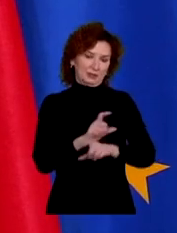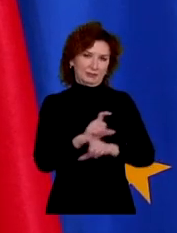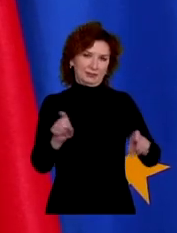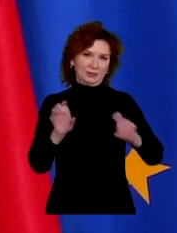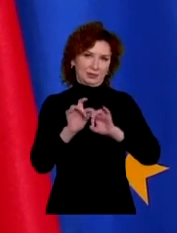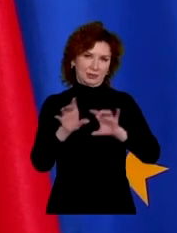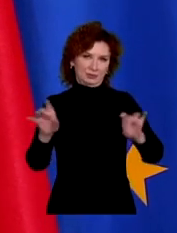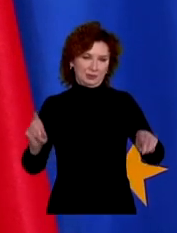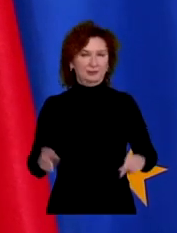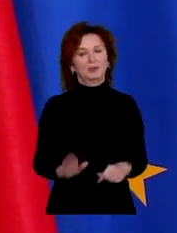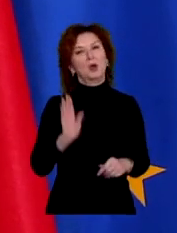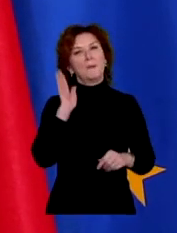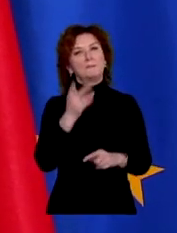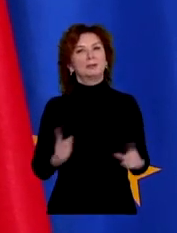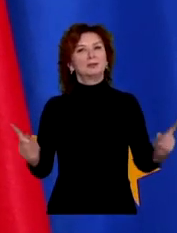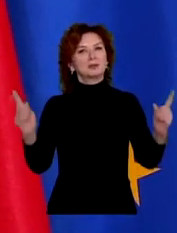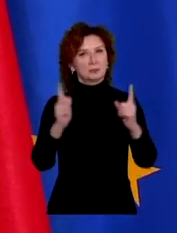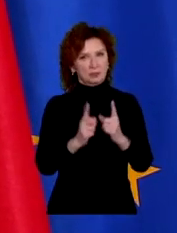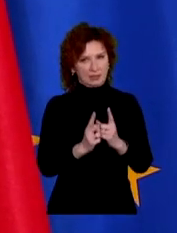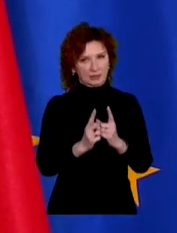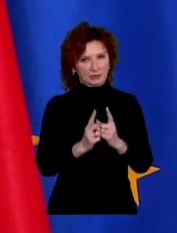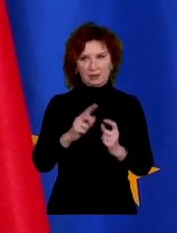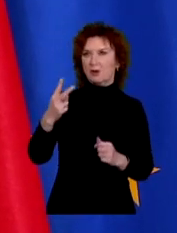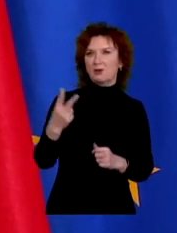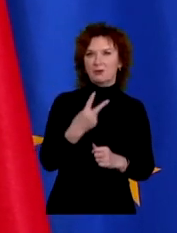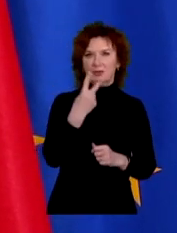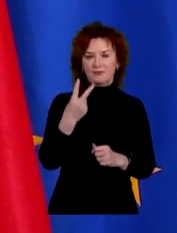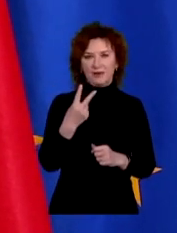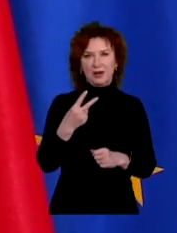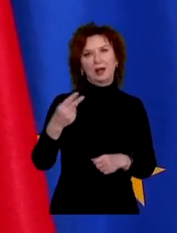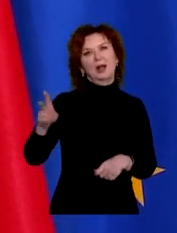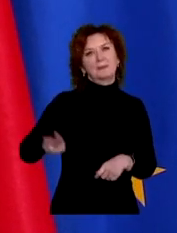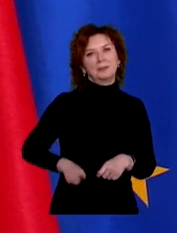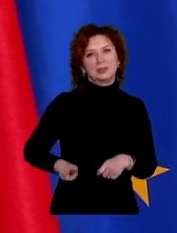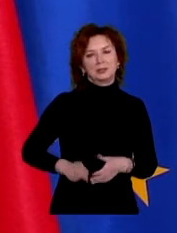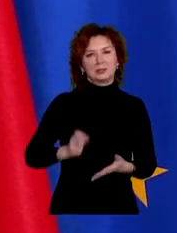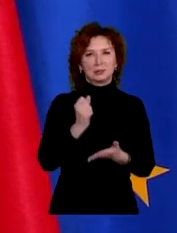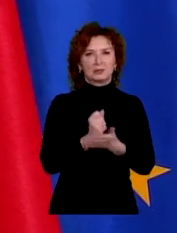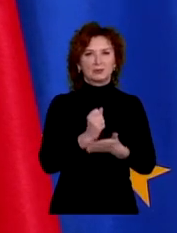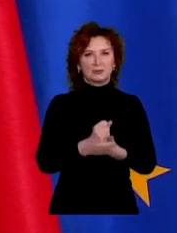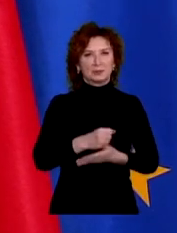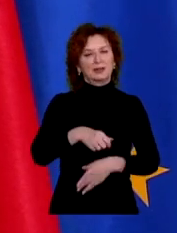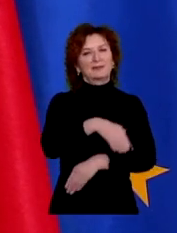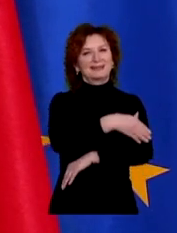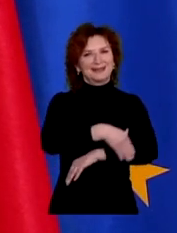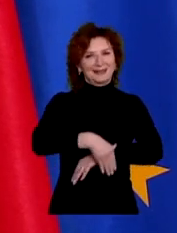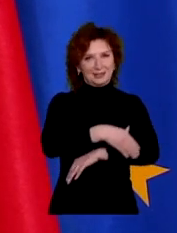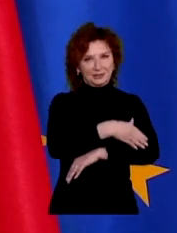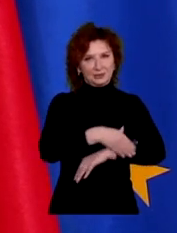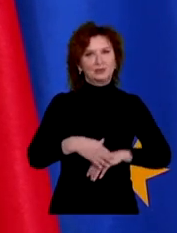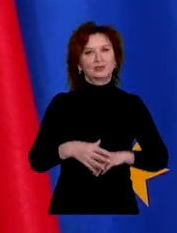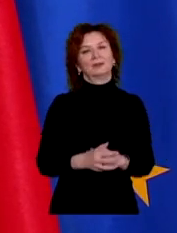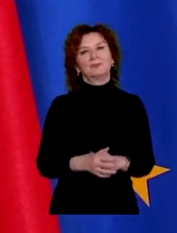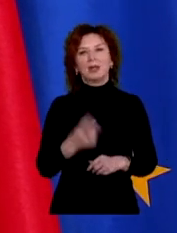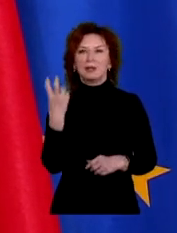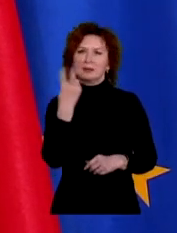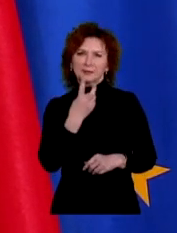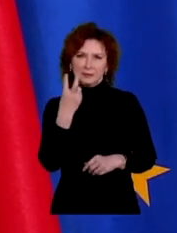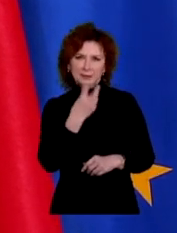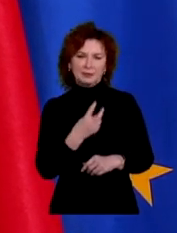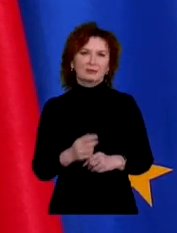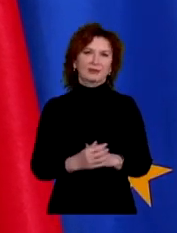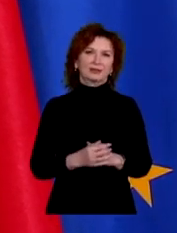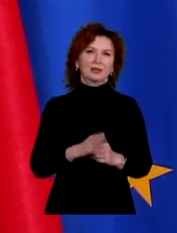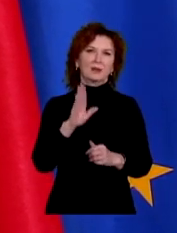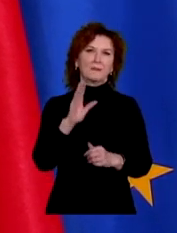ministrów spraw zagranicznych, dwa jeszcze są planowane, jedno tradycyjnie uwzględniające zainteresowanie Grupy Wyszehradzkiej Bałkanami